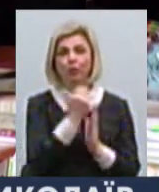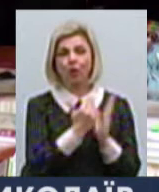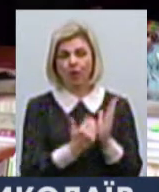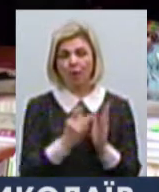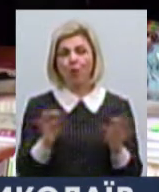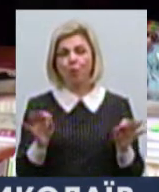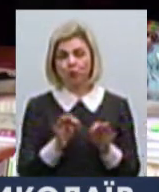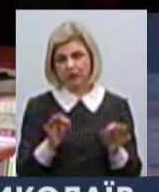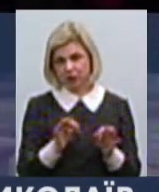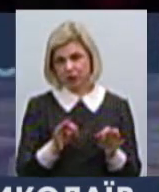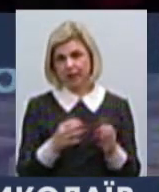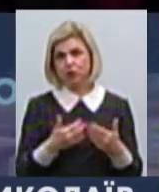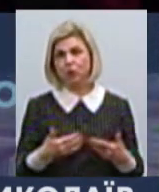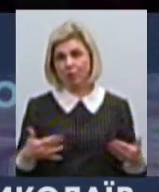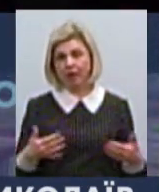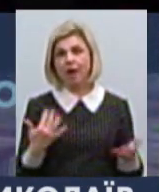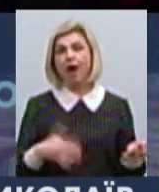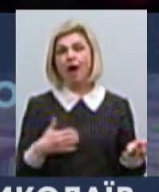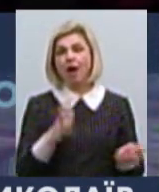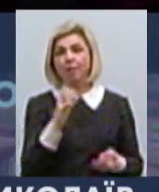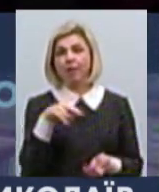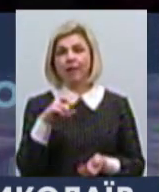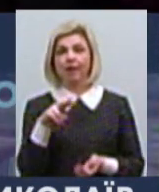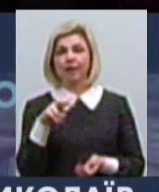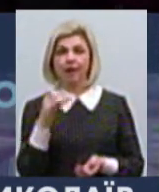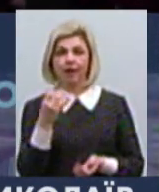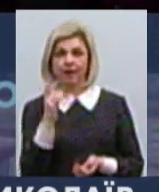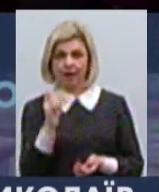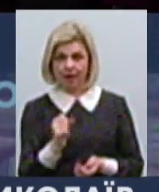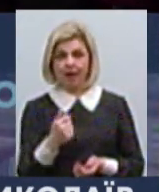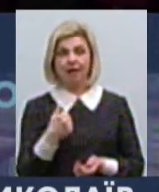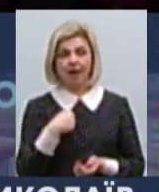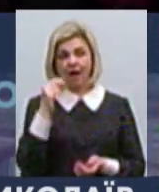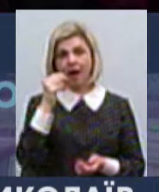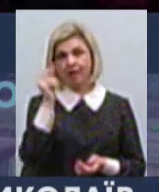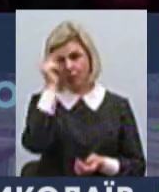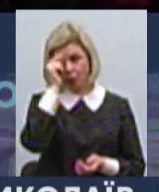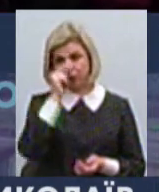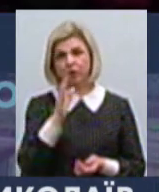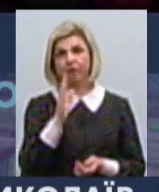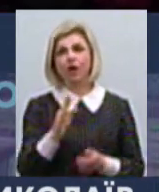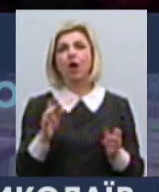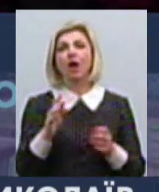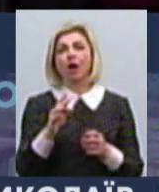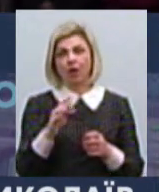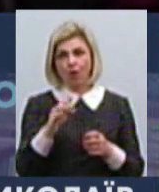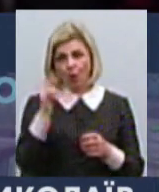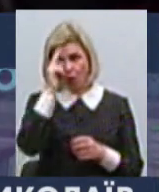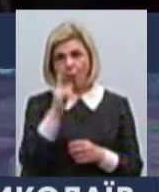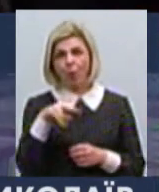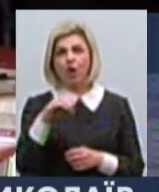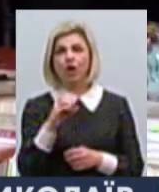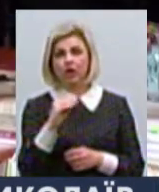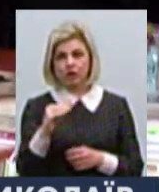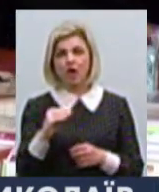музичні інструменти. Це балалайка. Ну, я бандурист, я навчаюсь в коледжі музичного мистецтва Миколаївському